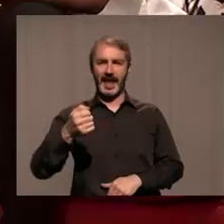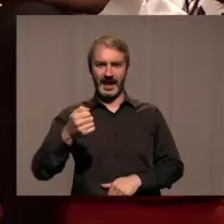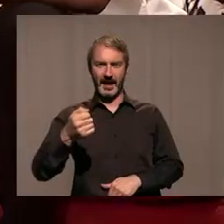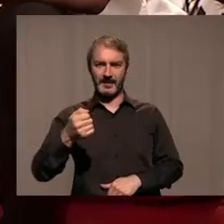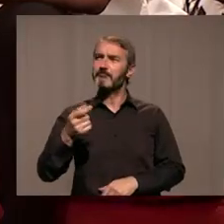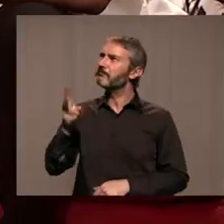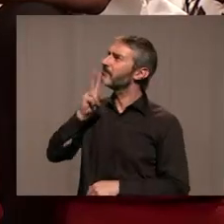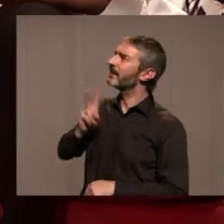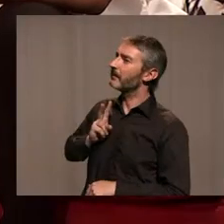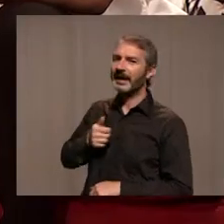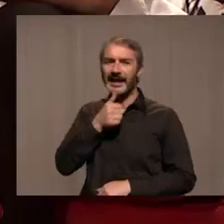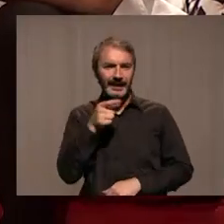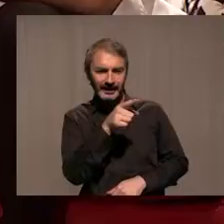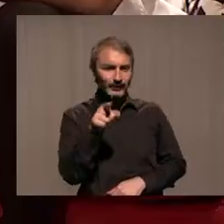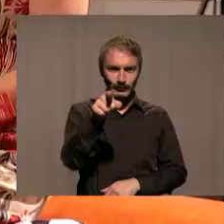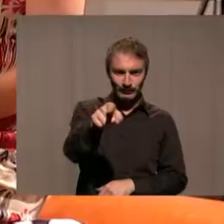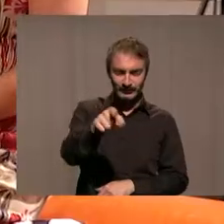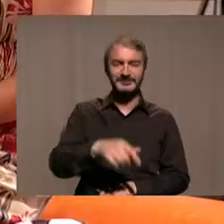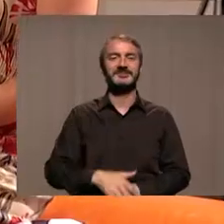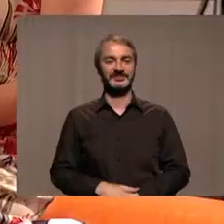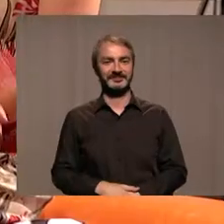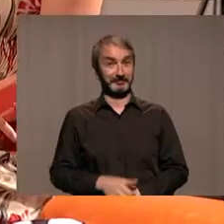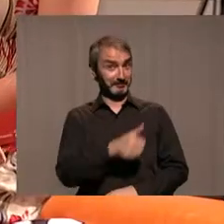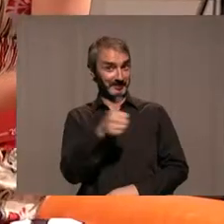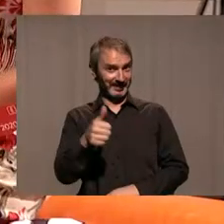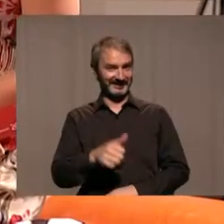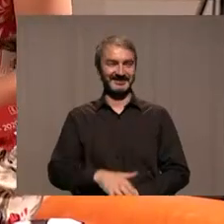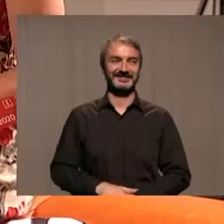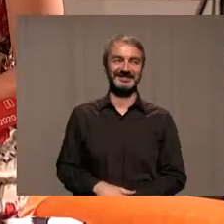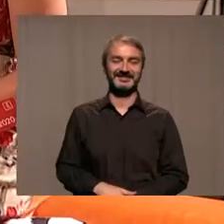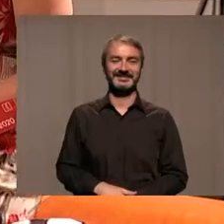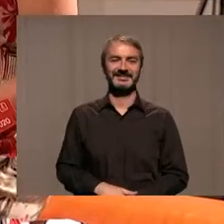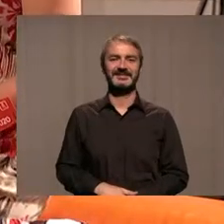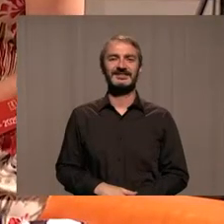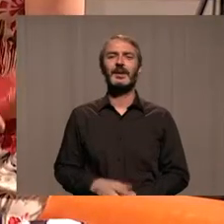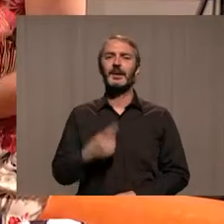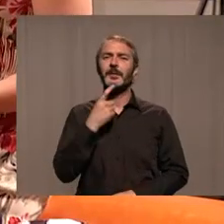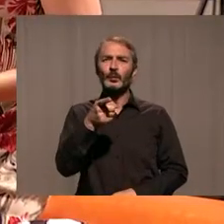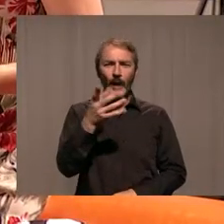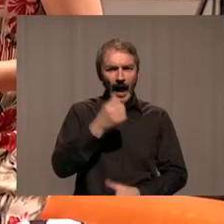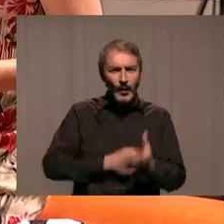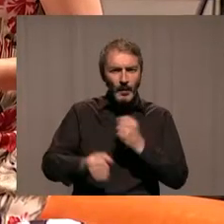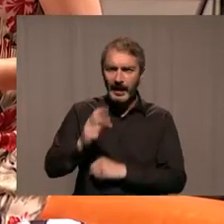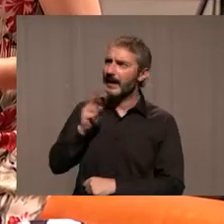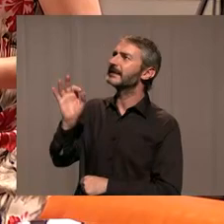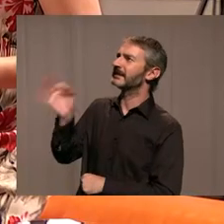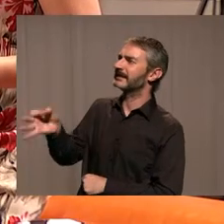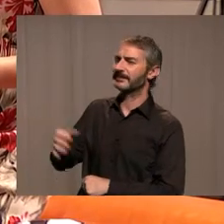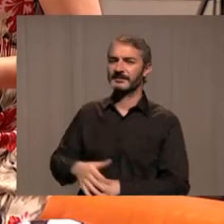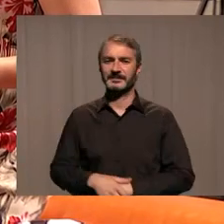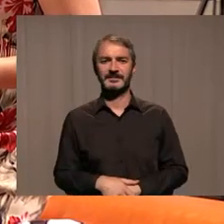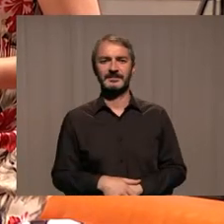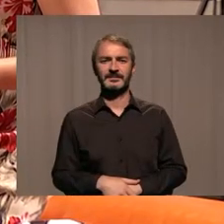Sí, digue. Ets tu. Sí. Veus, t'ho he dit. Maria. És la primera pregunta. Maria, ets tu? Maria, d'Economia. Sí, exacte. Tinc aquí